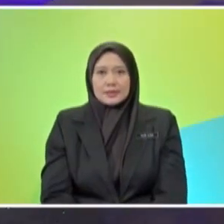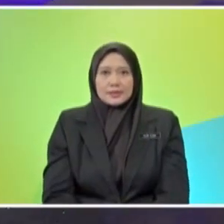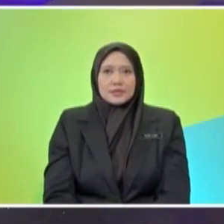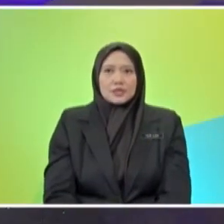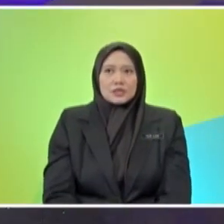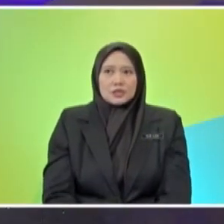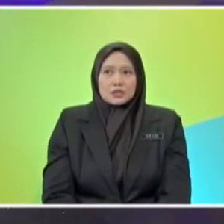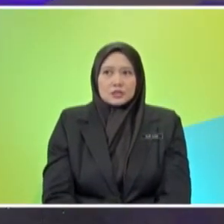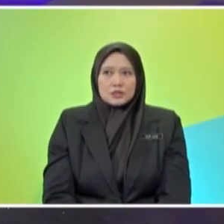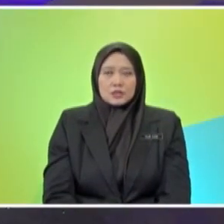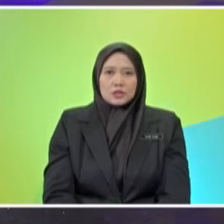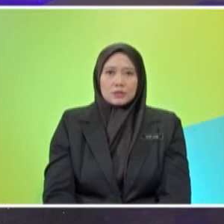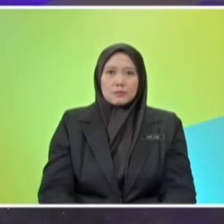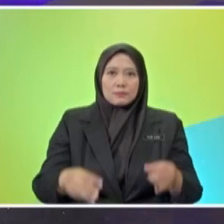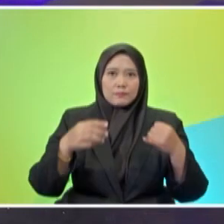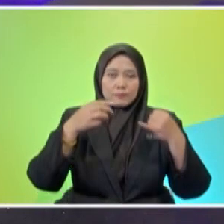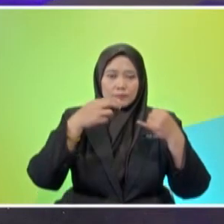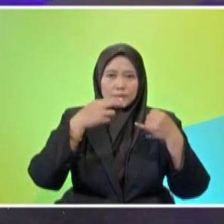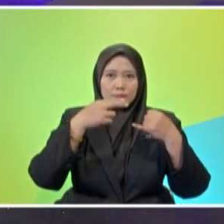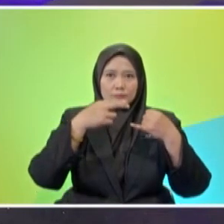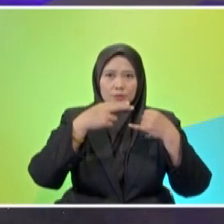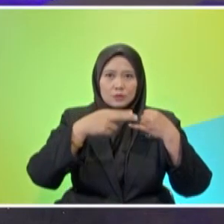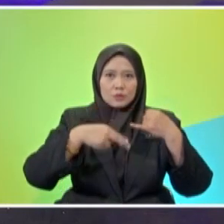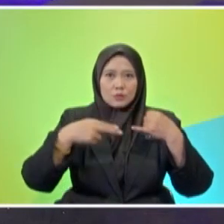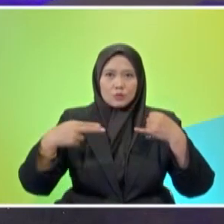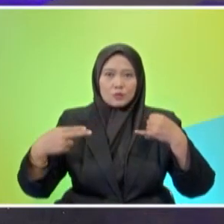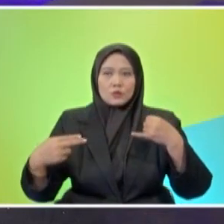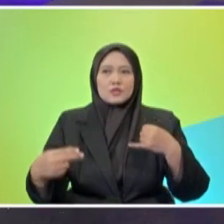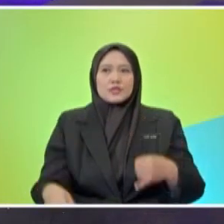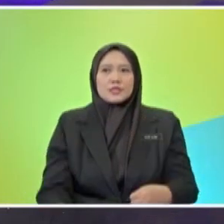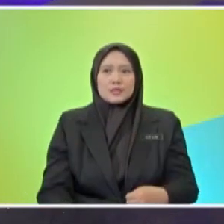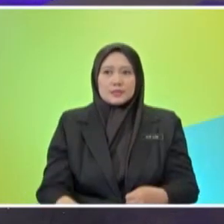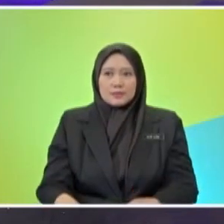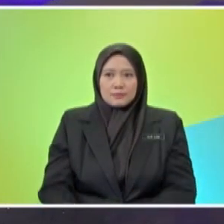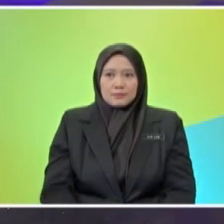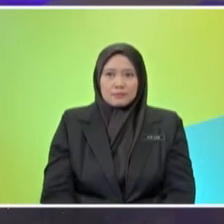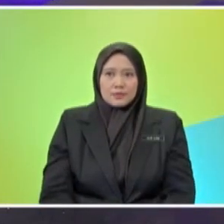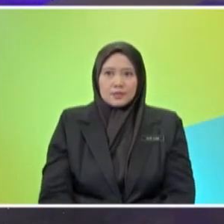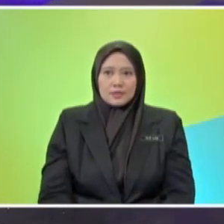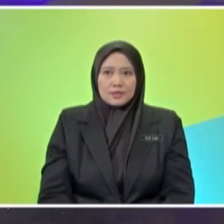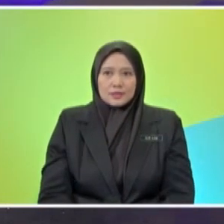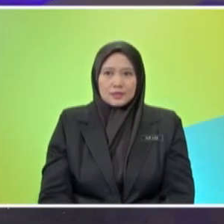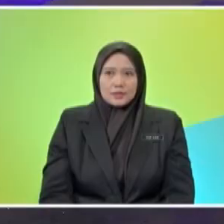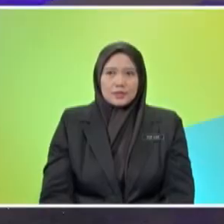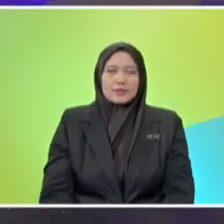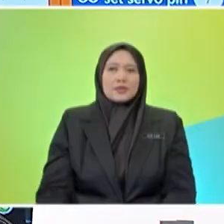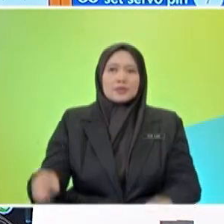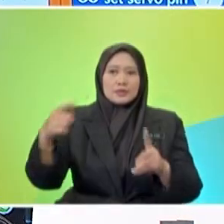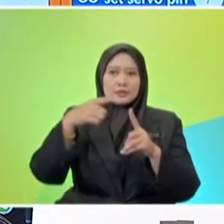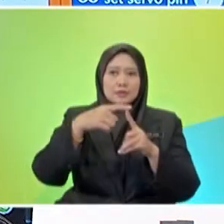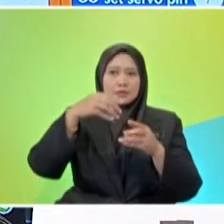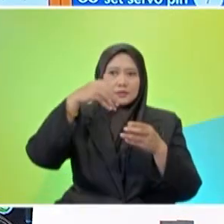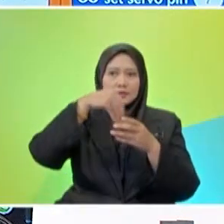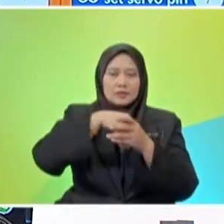Okey, pertama sekali kita sambungkan dulu. Okey, ini kabel USB-nya. Okey, dekat belakang dalam